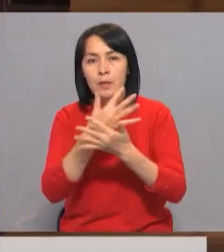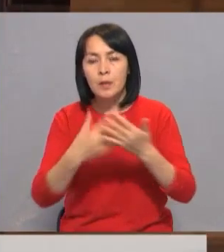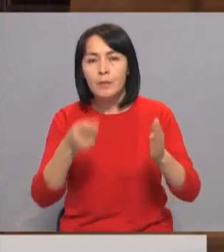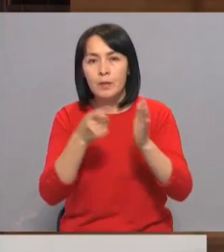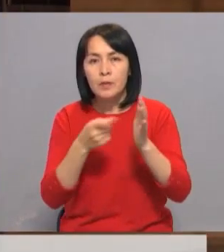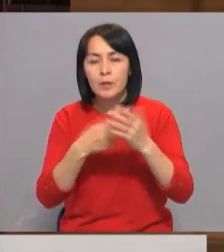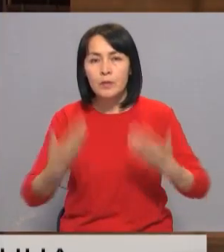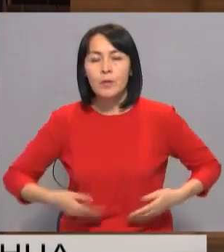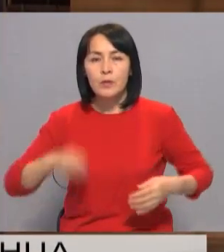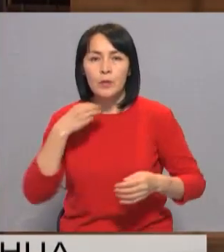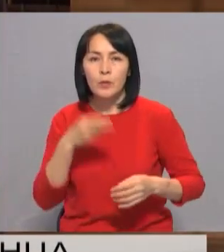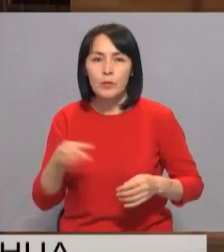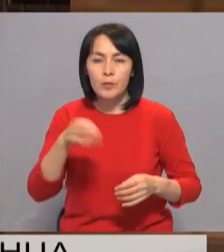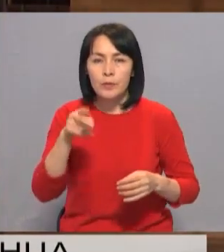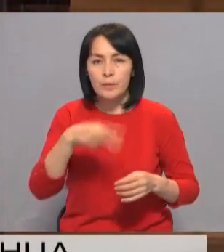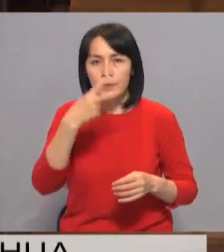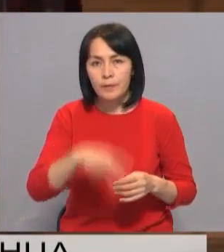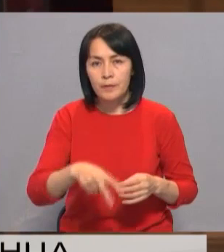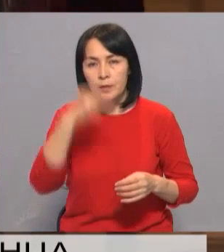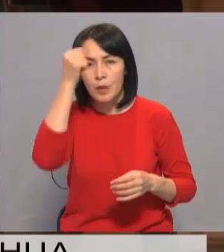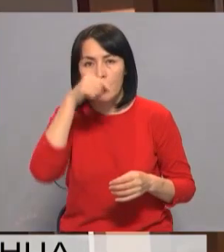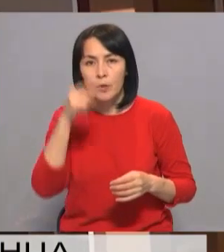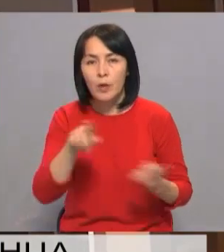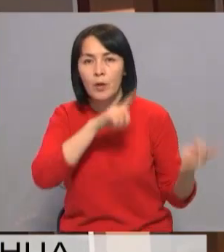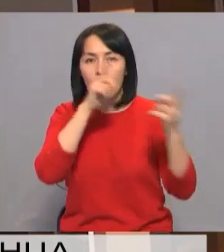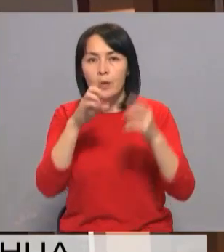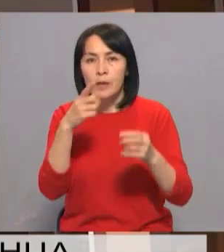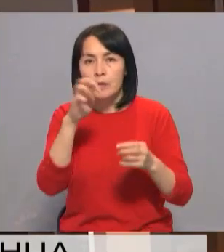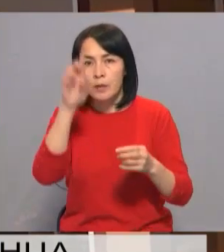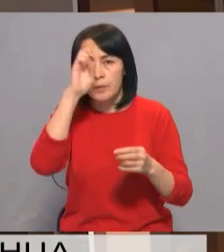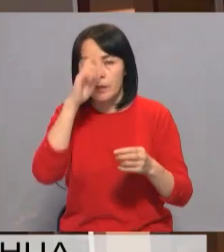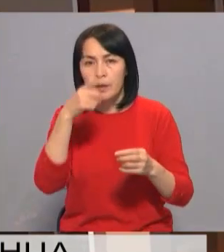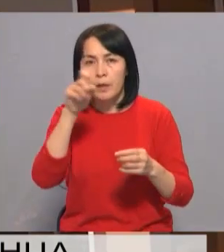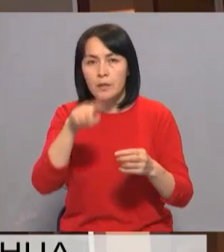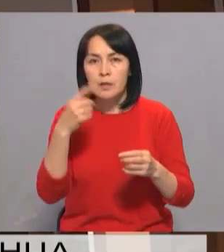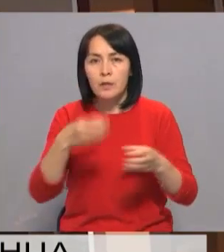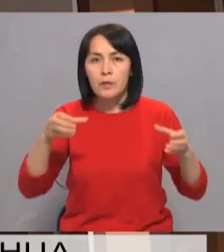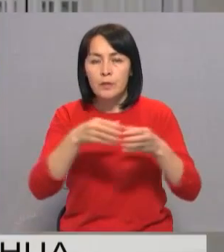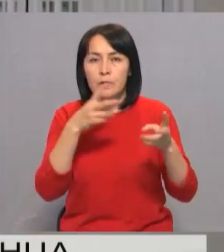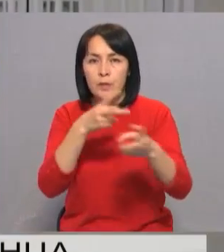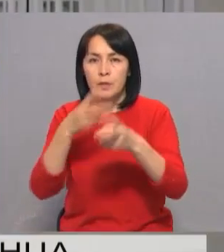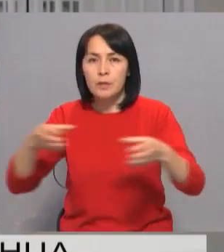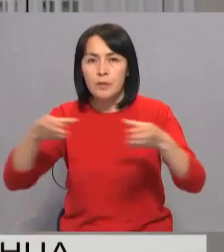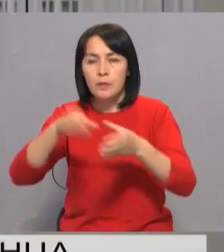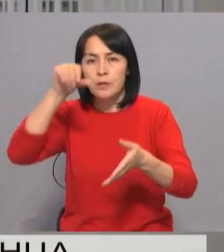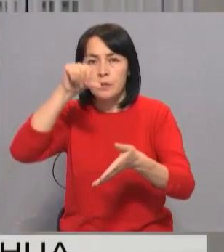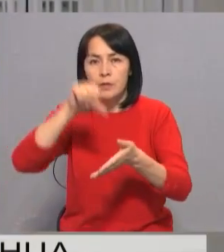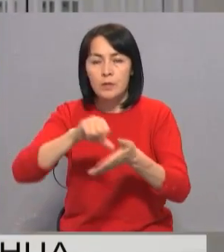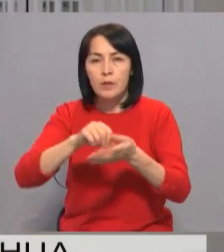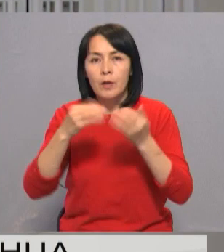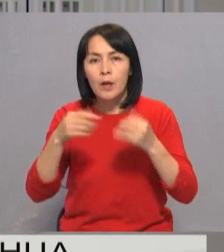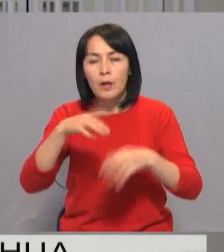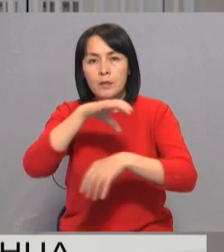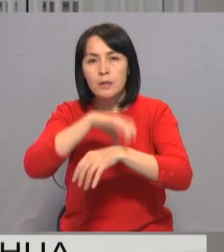следствия, уроженец Туркестанской области в 2020 году выехал в Сирию, где вступил в одну из действующих там вооруженных группировок.